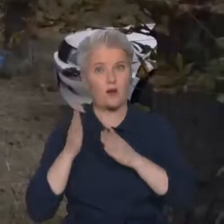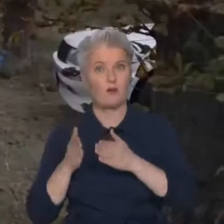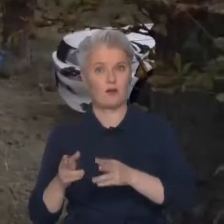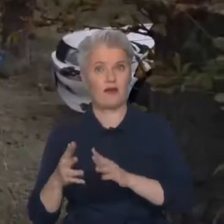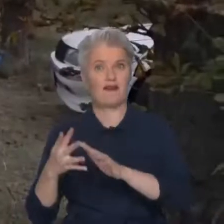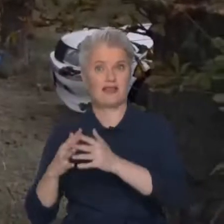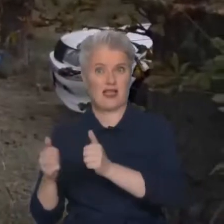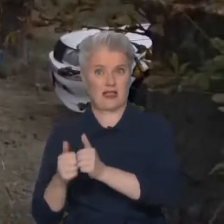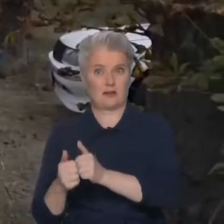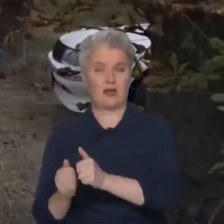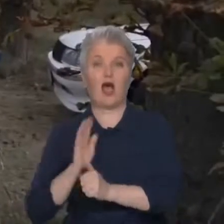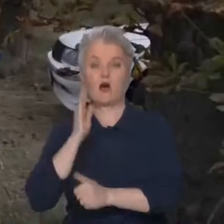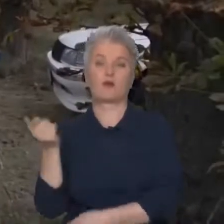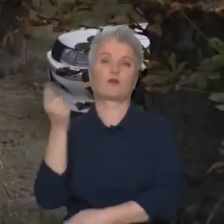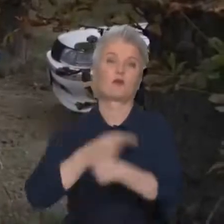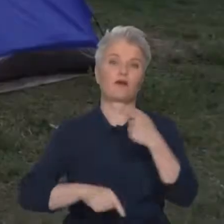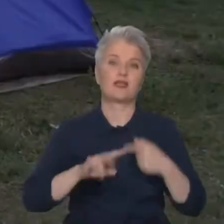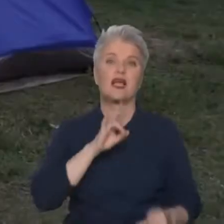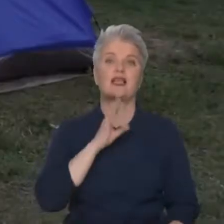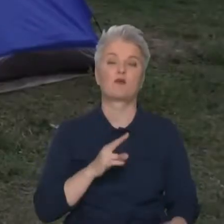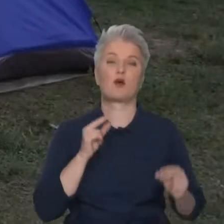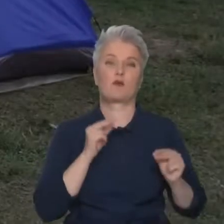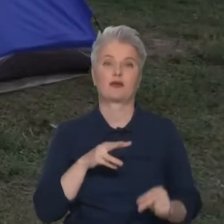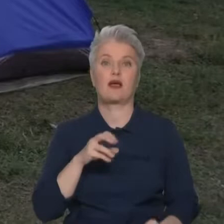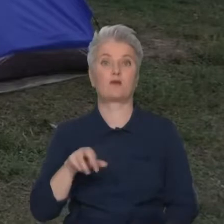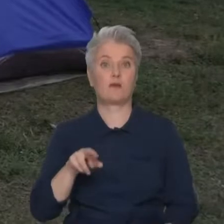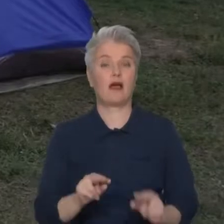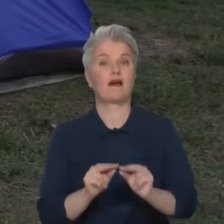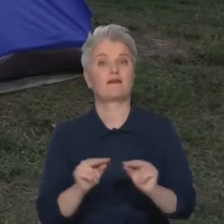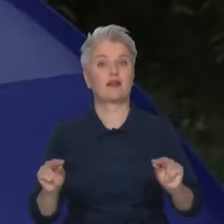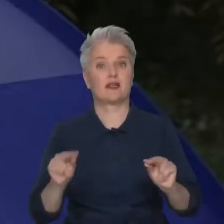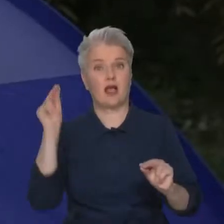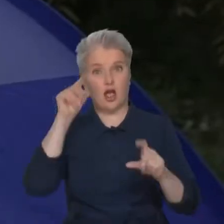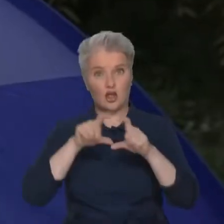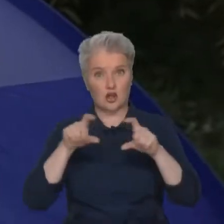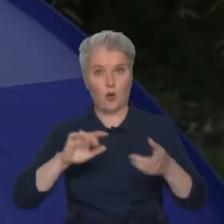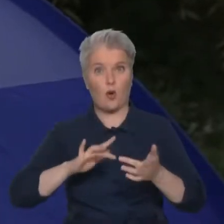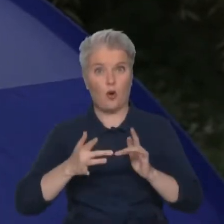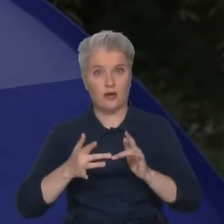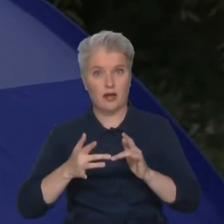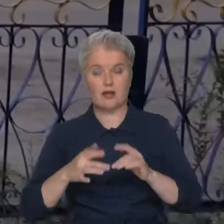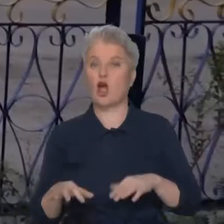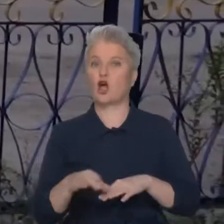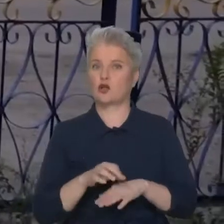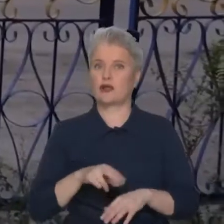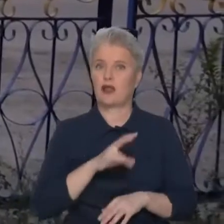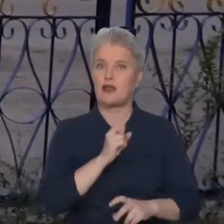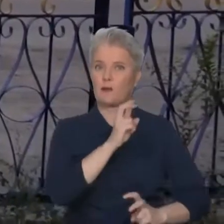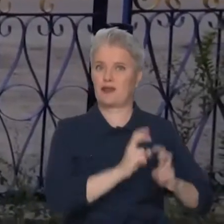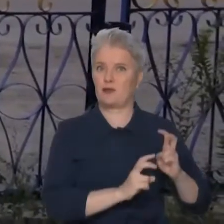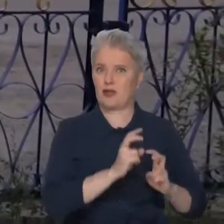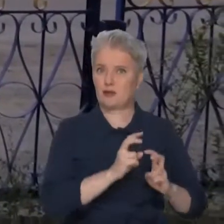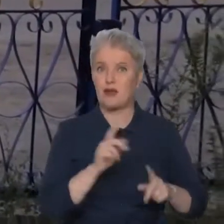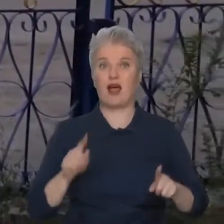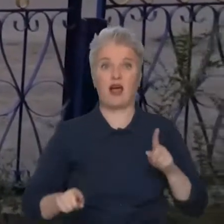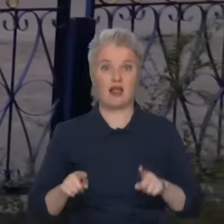неподалік, щоранку повертаються до Нікополя працювати. Майя Черниш викладає у школі онлайн, її чоловік йде на підприємство. Водночас дехто